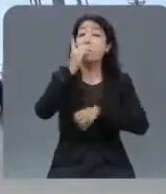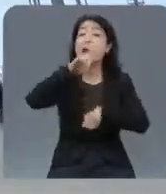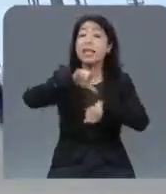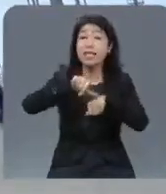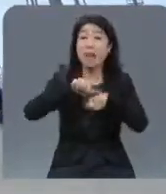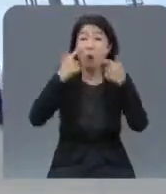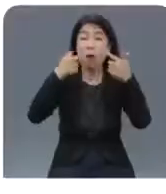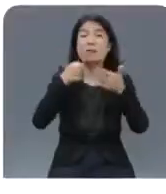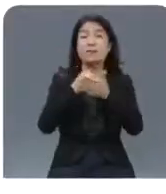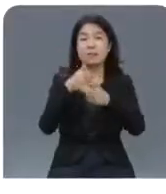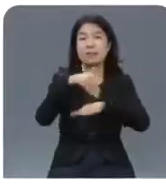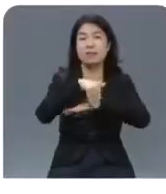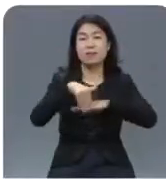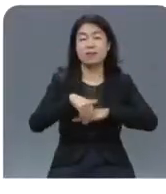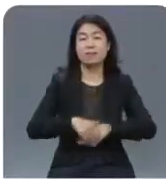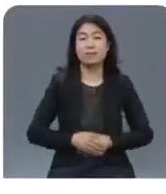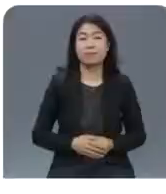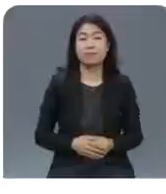확정합니다